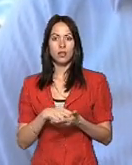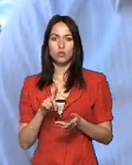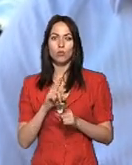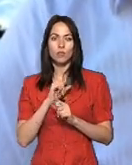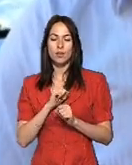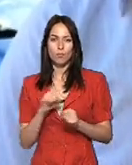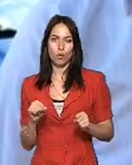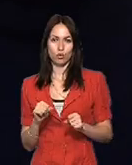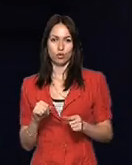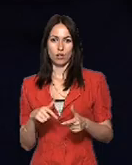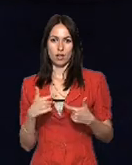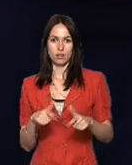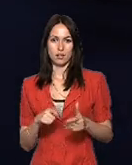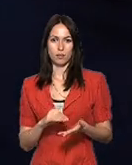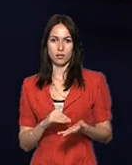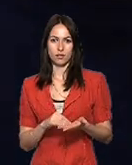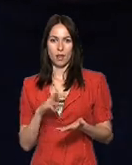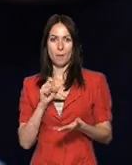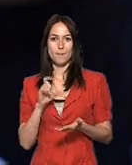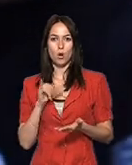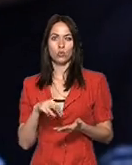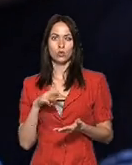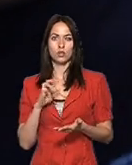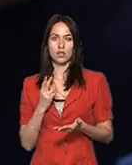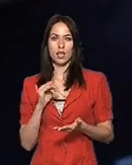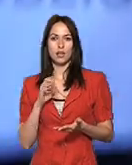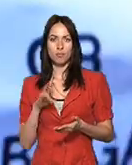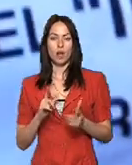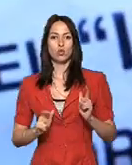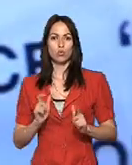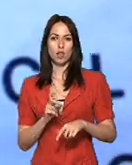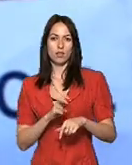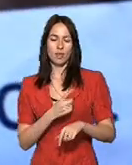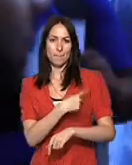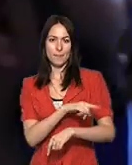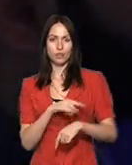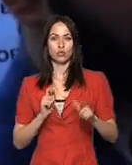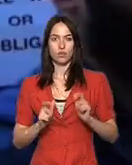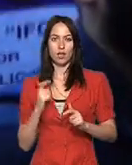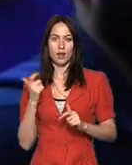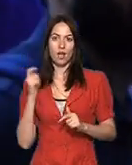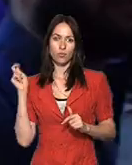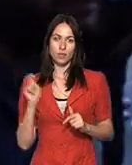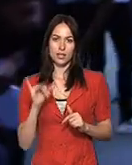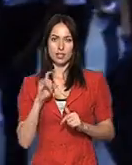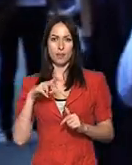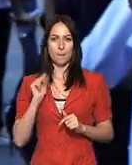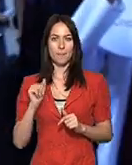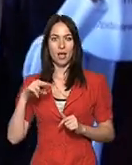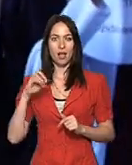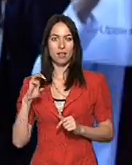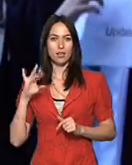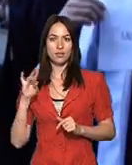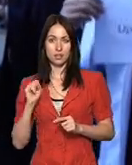складати іспит. Махмуд Селіман – студент медичного університету. До Харкова приїхав з Палестини. Каже, цей іспит для роботи